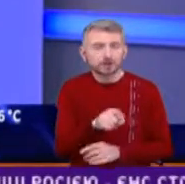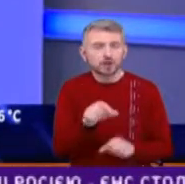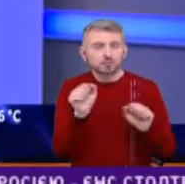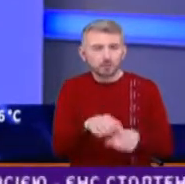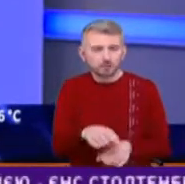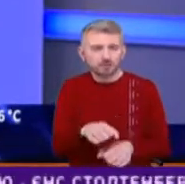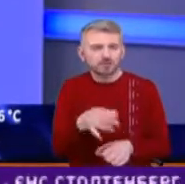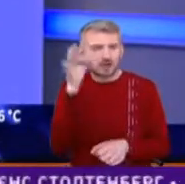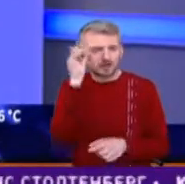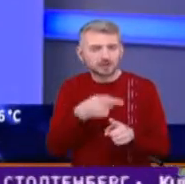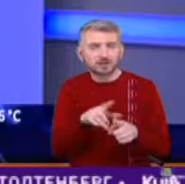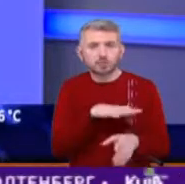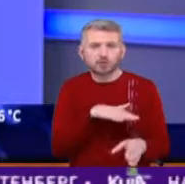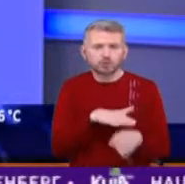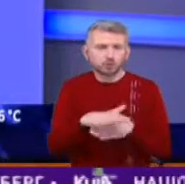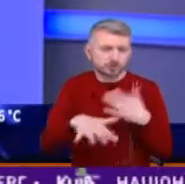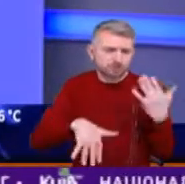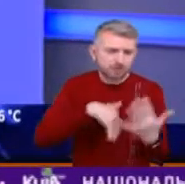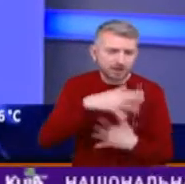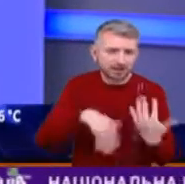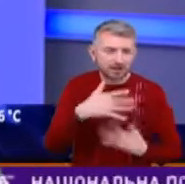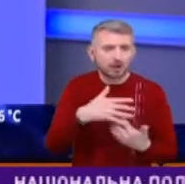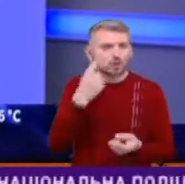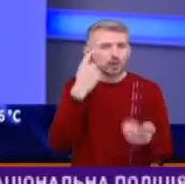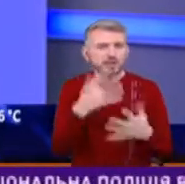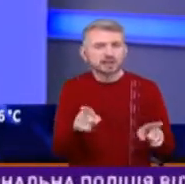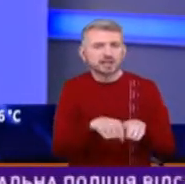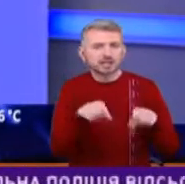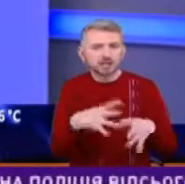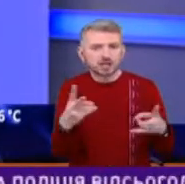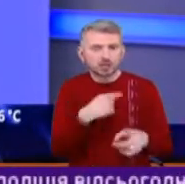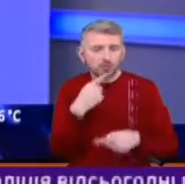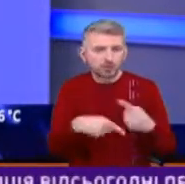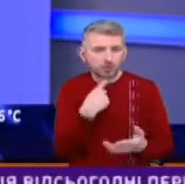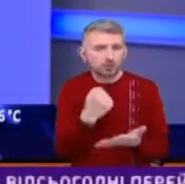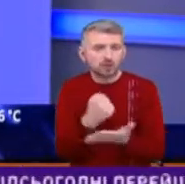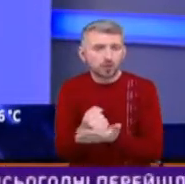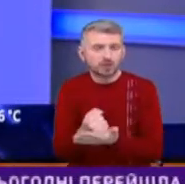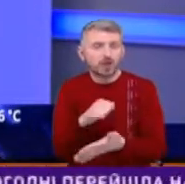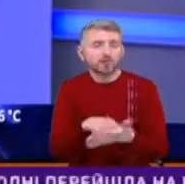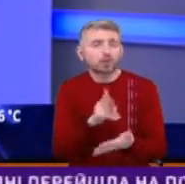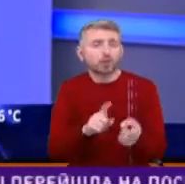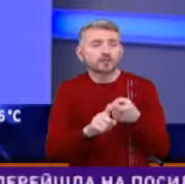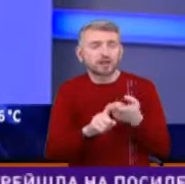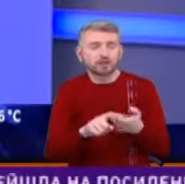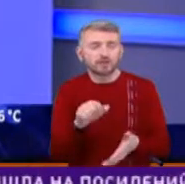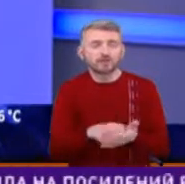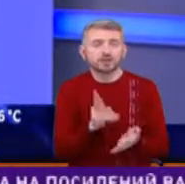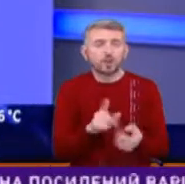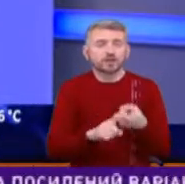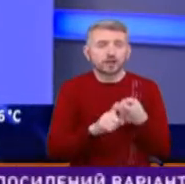можете згадати, що це був абсолютний бардак. А уявіть собі, що такі рішення треба постійно ухвалювати. І від кого ми тоді залежні? Від кого